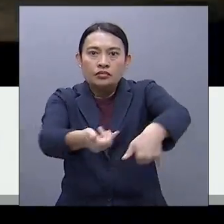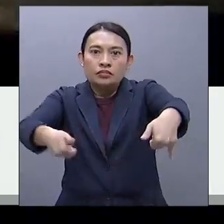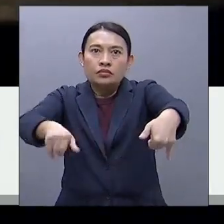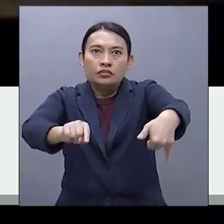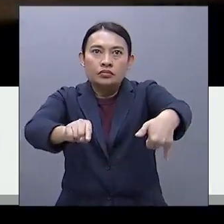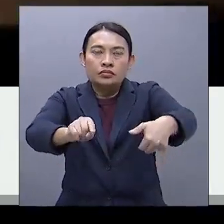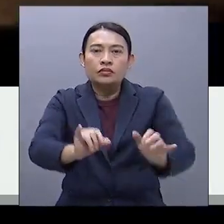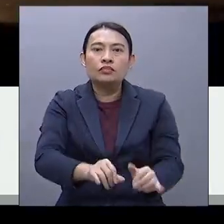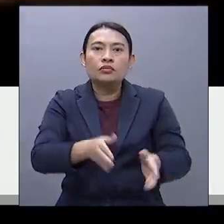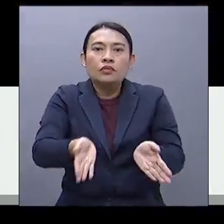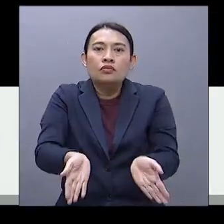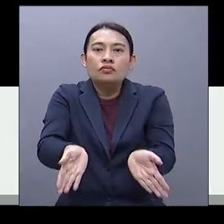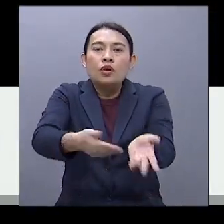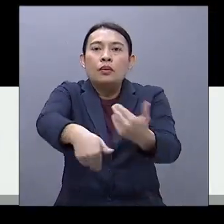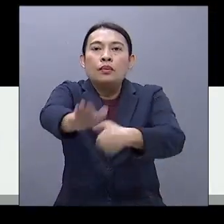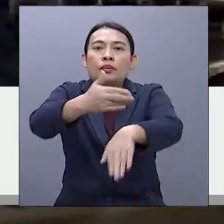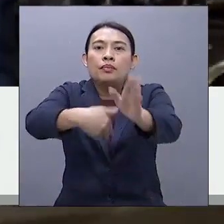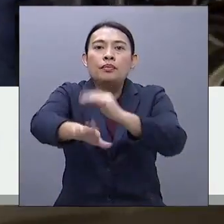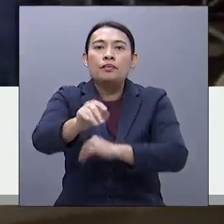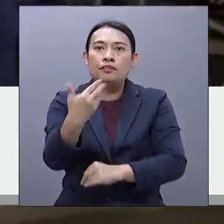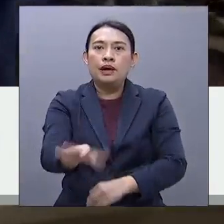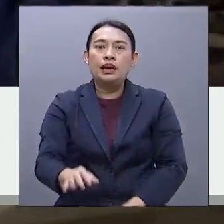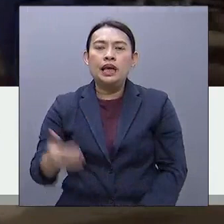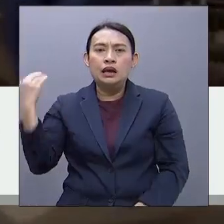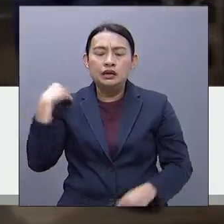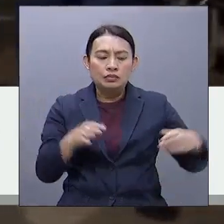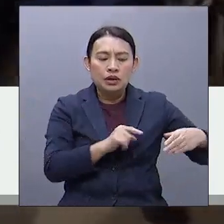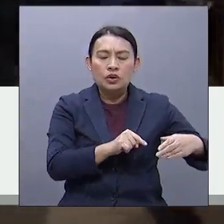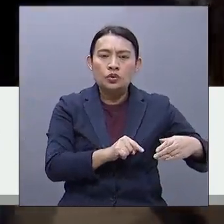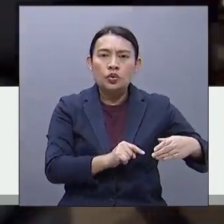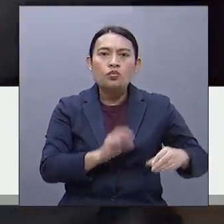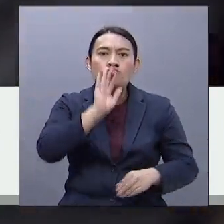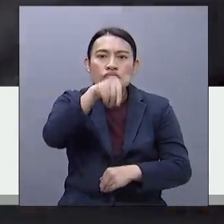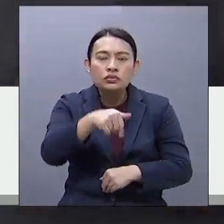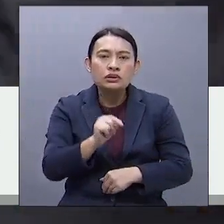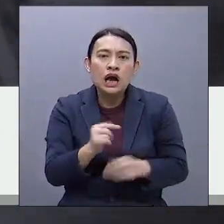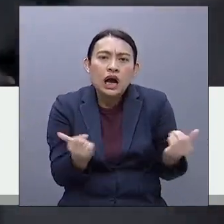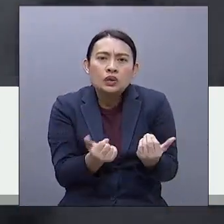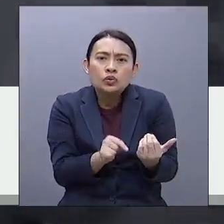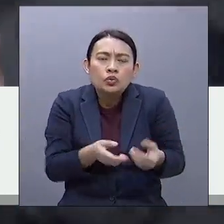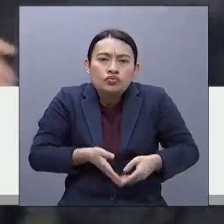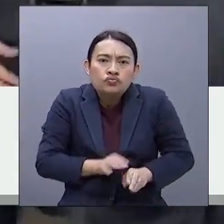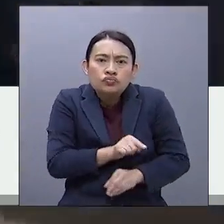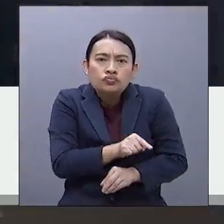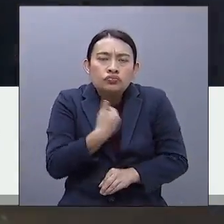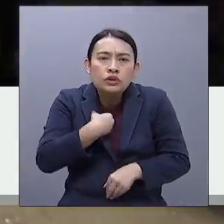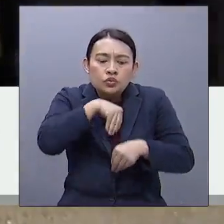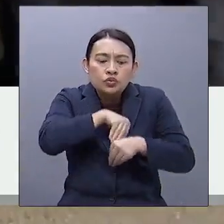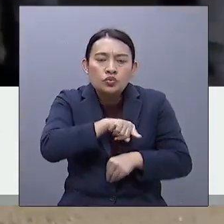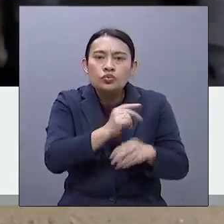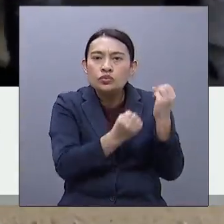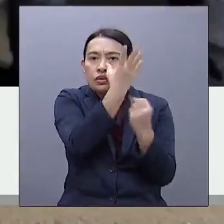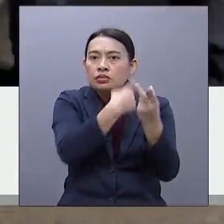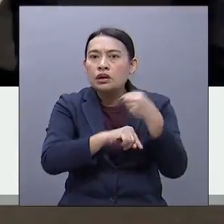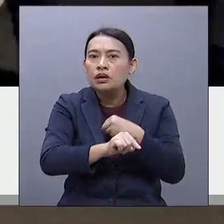พออกจากน้ำตกคลองแก้วค่ะแต่ก็ยังมีชุดแม่ลูกอ่อนซึ่งมีลูกเล็กเพิ่งจะตกลูกเมื่อไม่นานหลบอยู่ที่ป่าด้าน